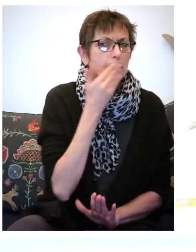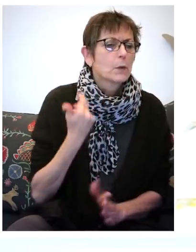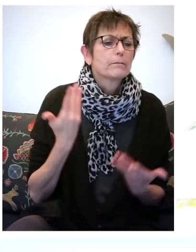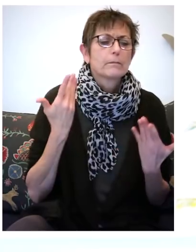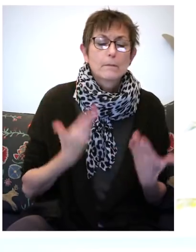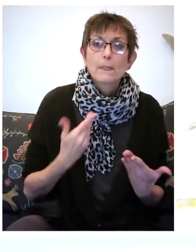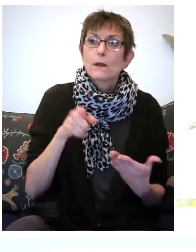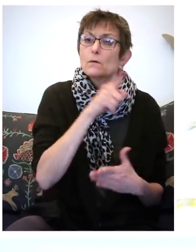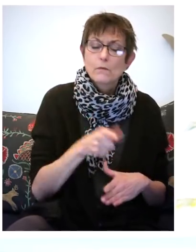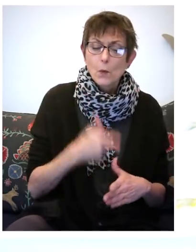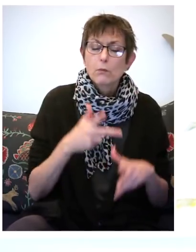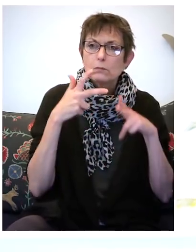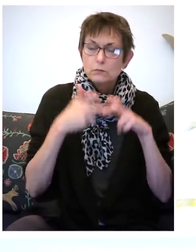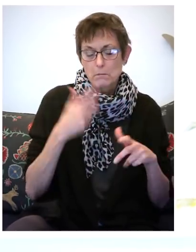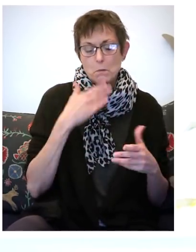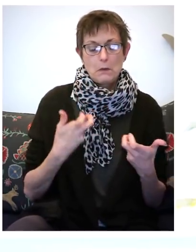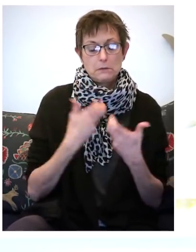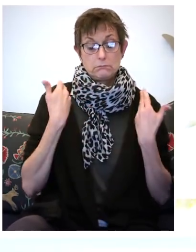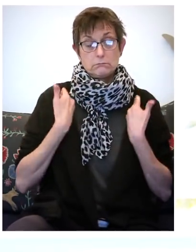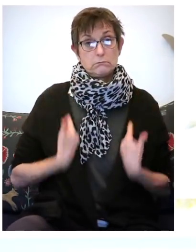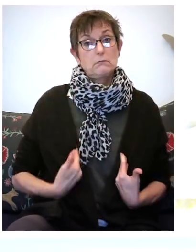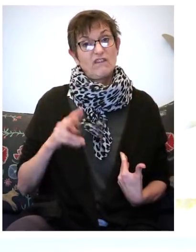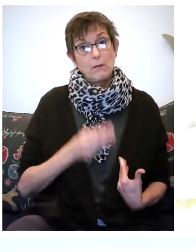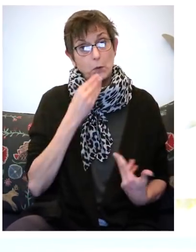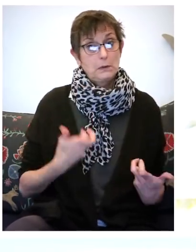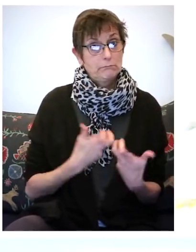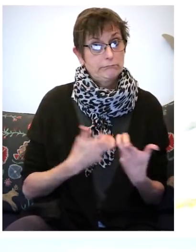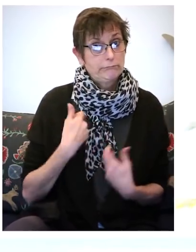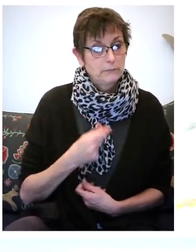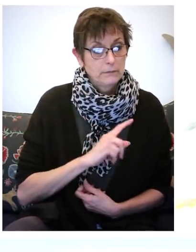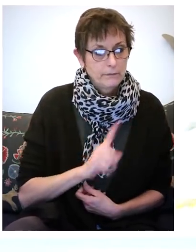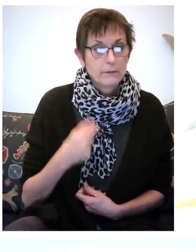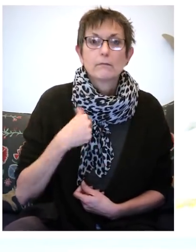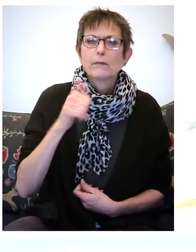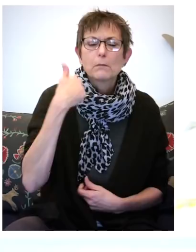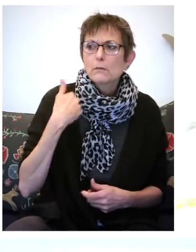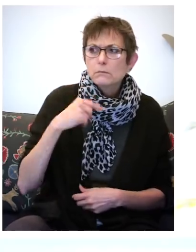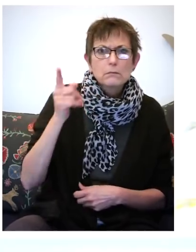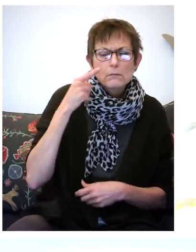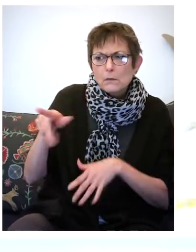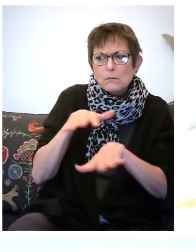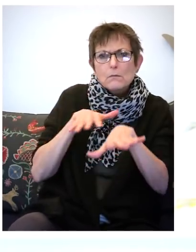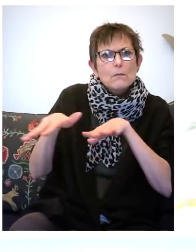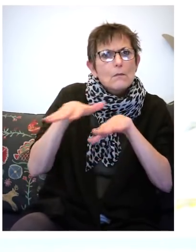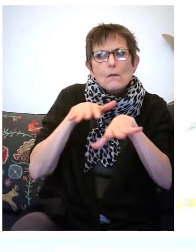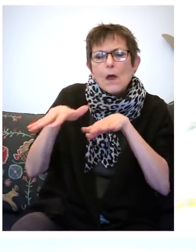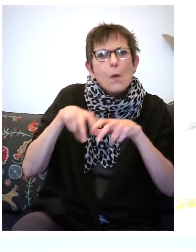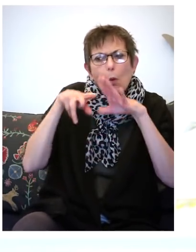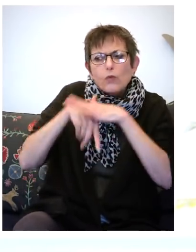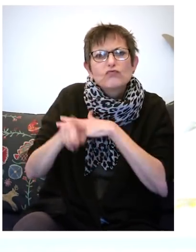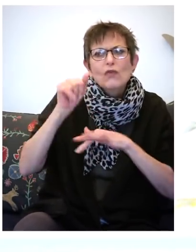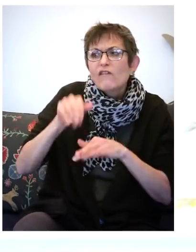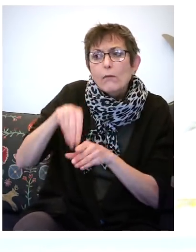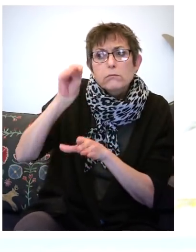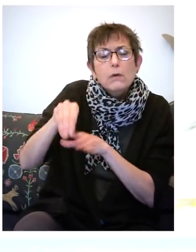Pour faire les recherches nécessaires à cette vidéo, j'ai décidé de prendre mon propre exemple, qui d'ailleurs n'en est pas un d'exemple. L'année dernière, j'ai découvert Ecosia, le moteur de recherche qui plante, pas